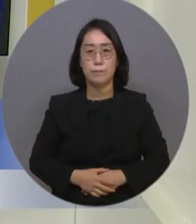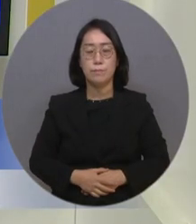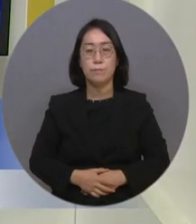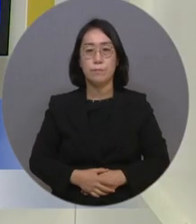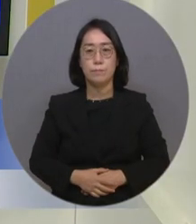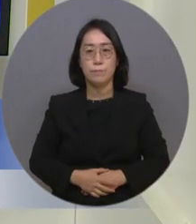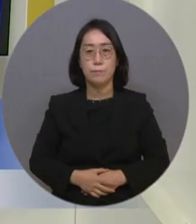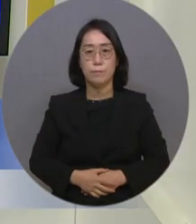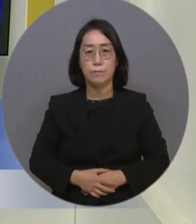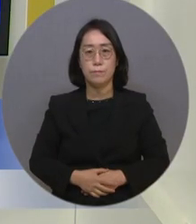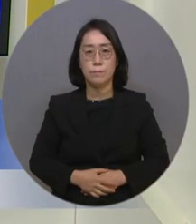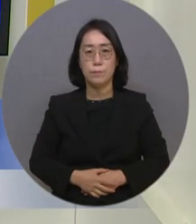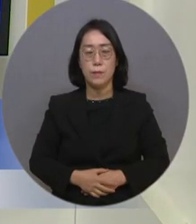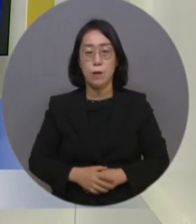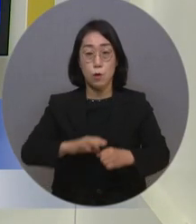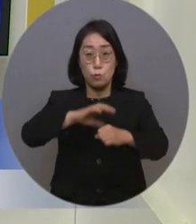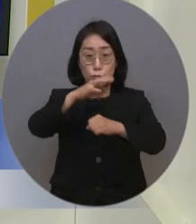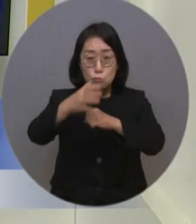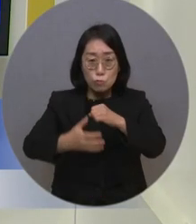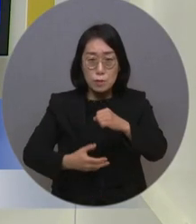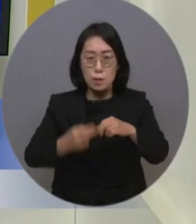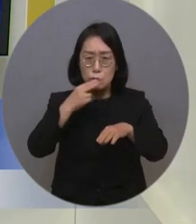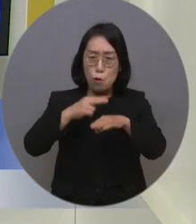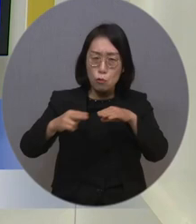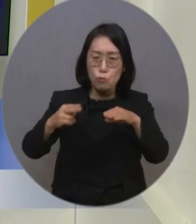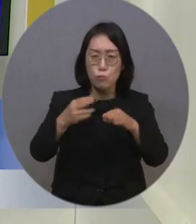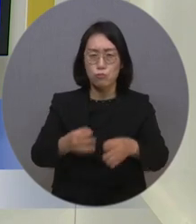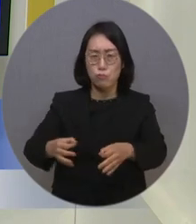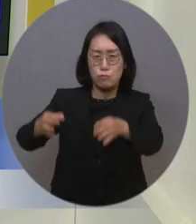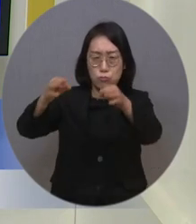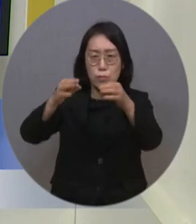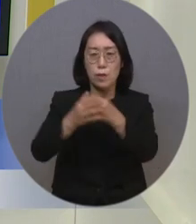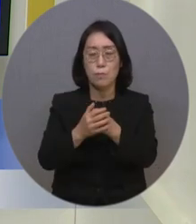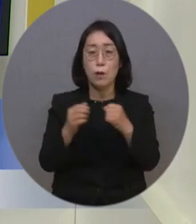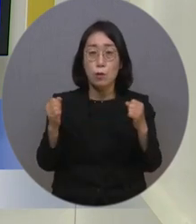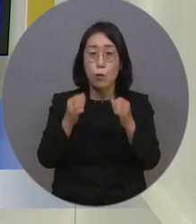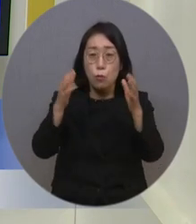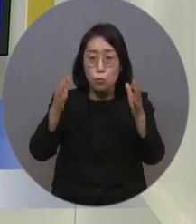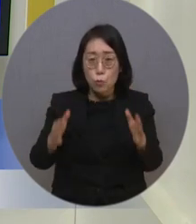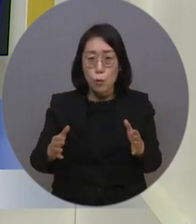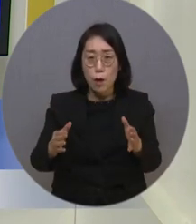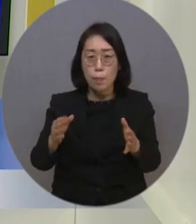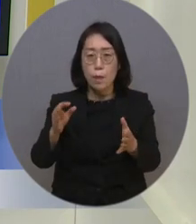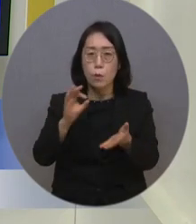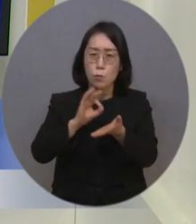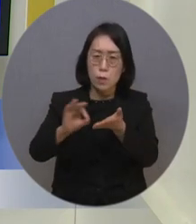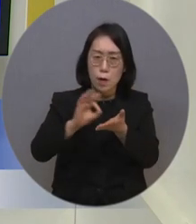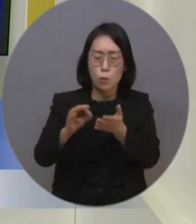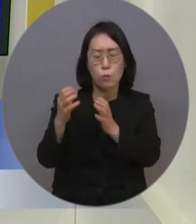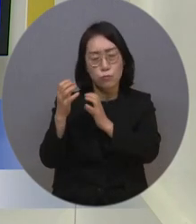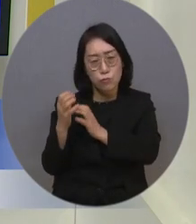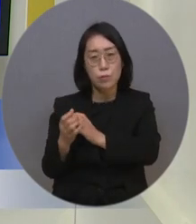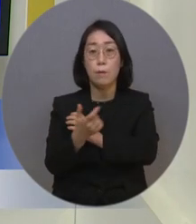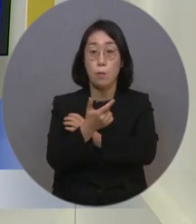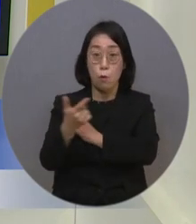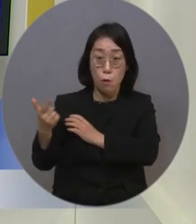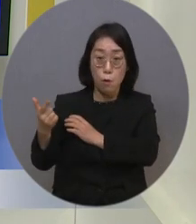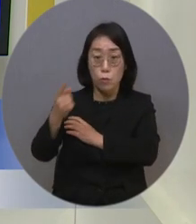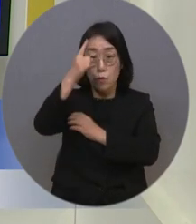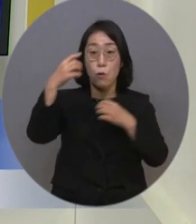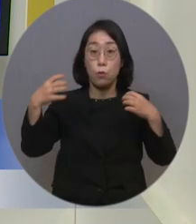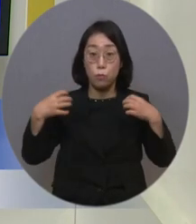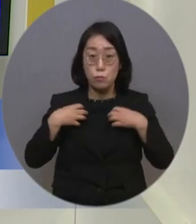다음 소식입니다 국제 에너지 가격 상승에 따라 동절기 난방비 부담이 상당히 커졌는데요이 정부가